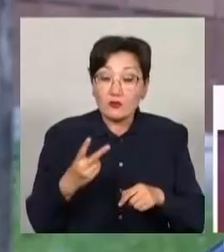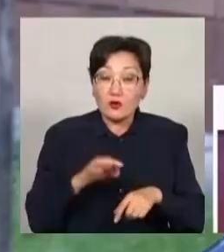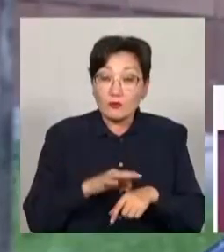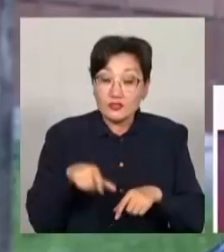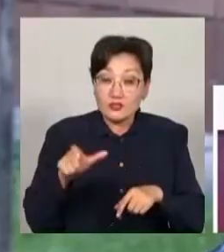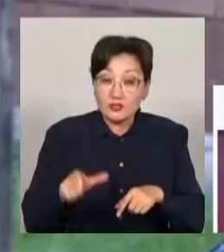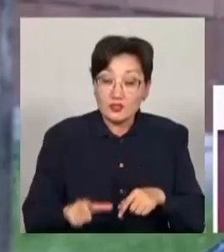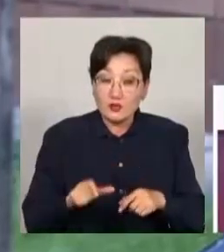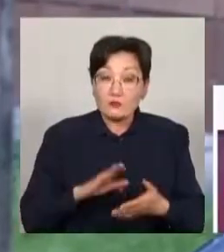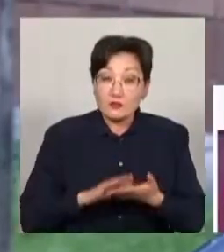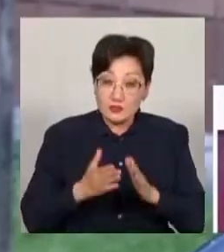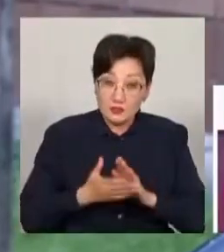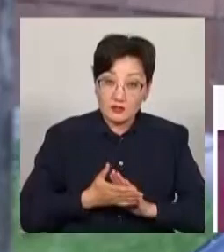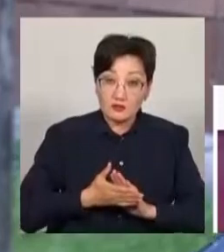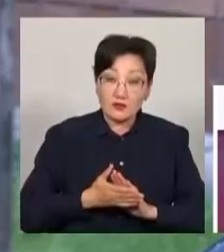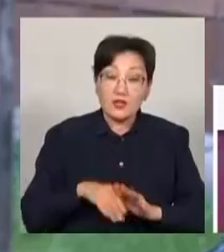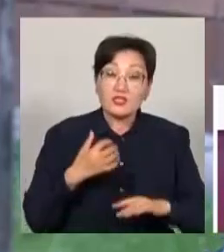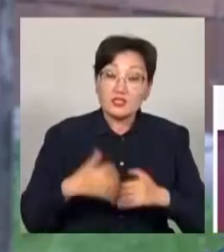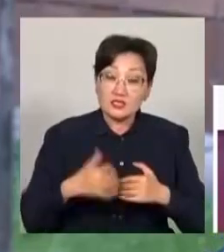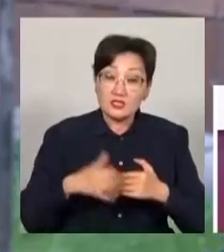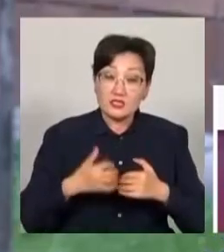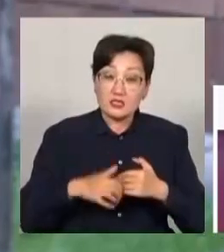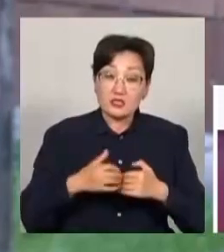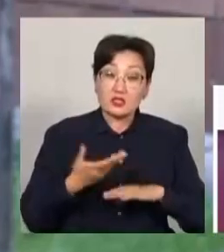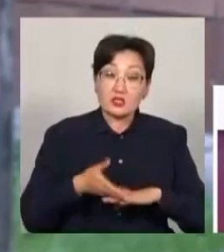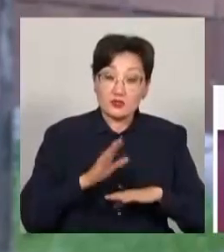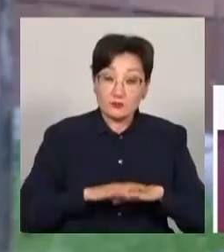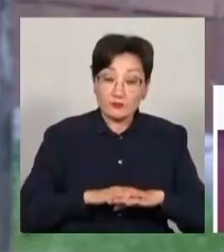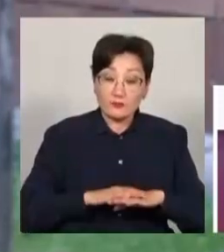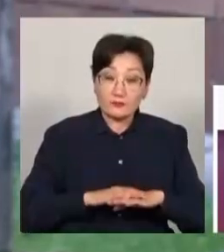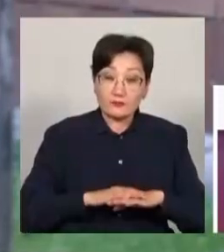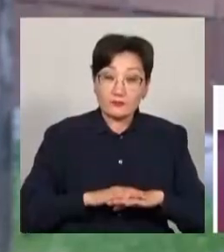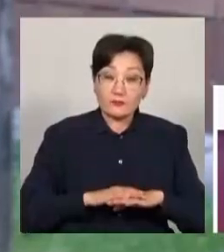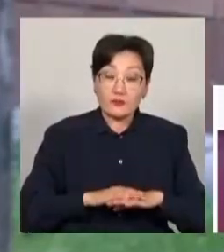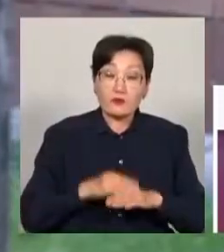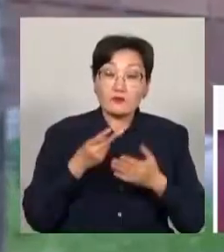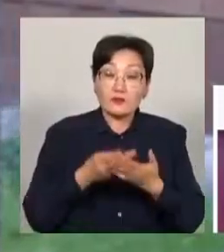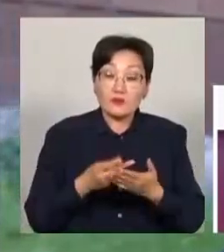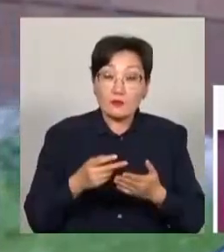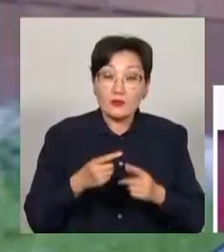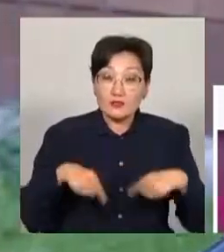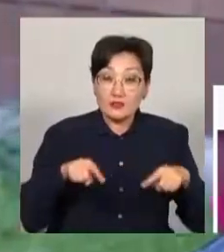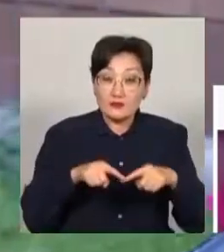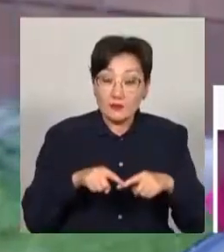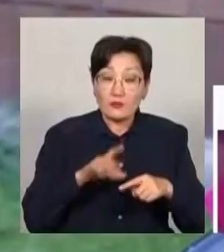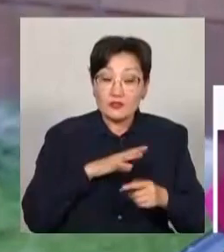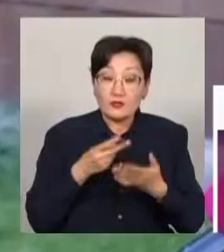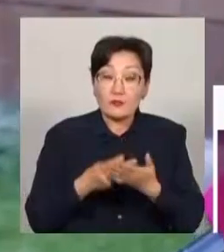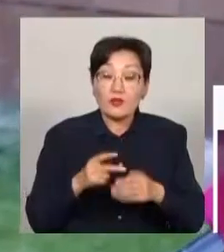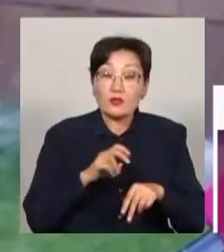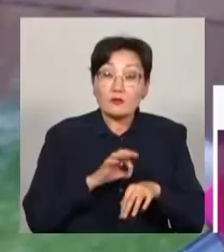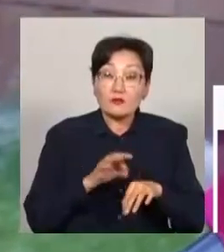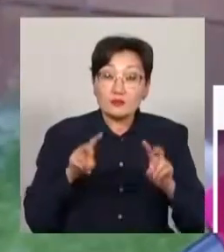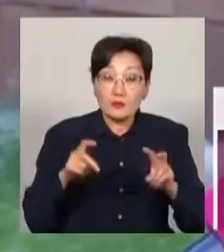в состоянии средней и тяжелой степени тяжести поступили в отделение, были госпитализированы с диагнозом